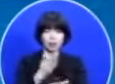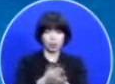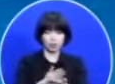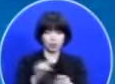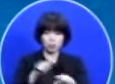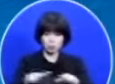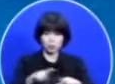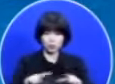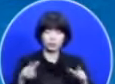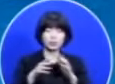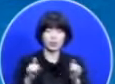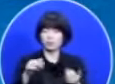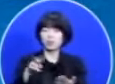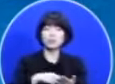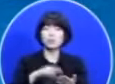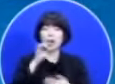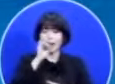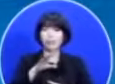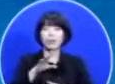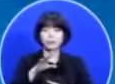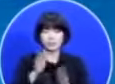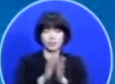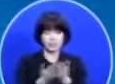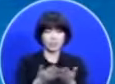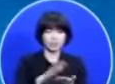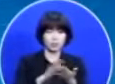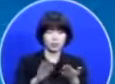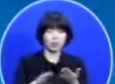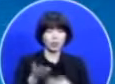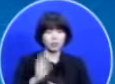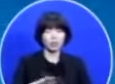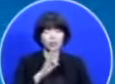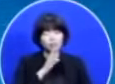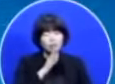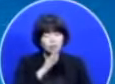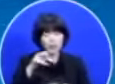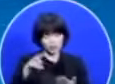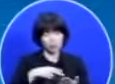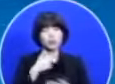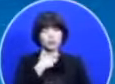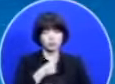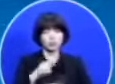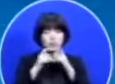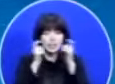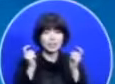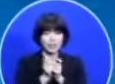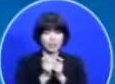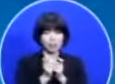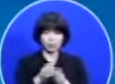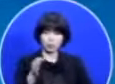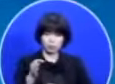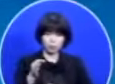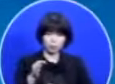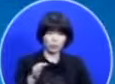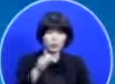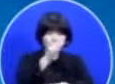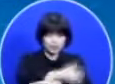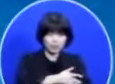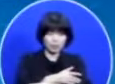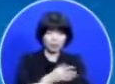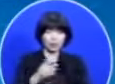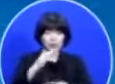성경을 읽으면 안 되게 돼 있었어요 그러나 정말 읽고 싶어서 개인적으로 돈을 들여서 성경을